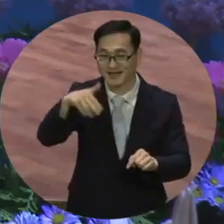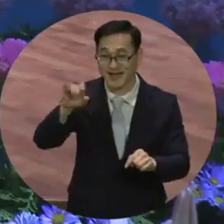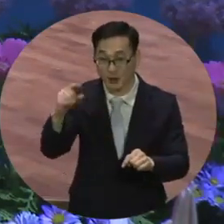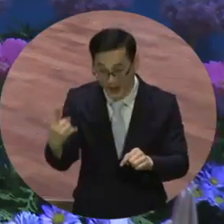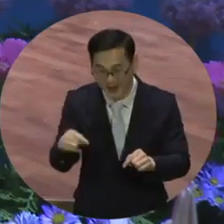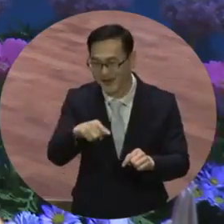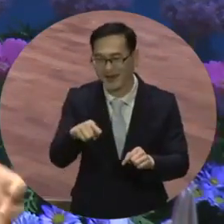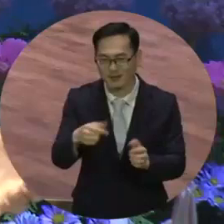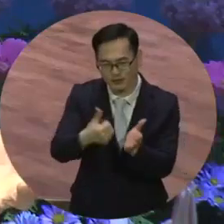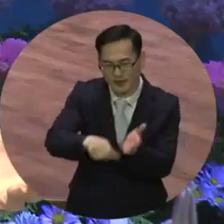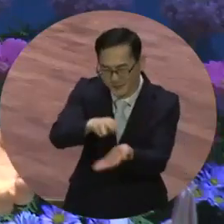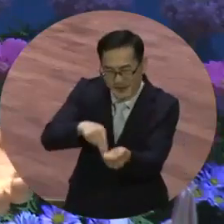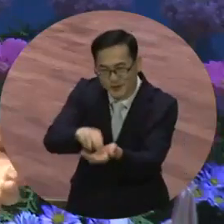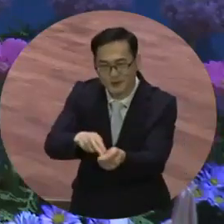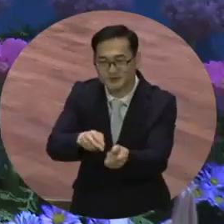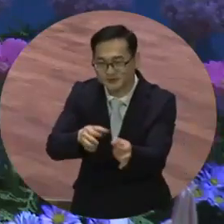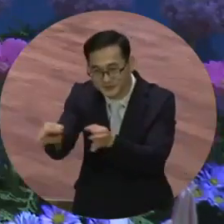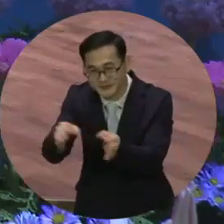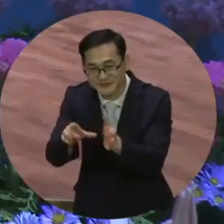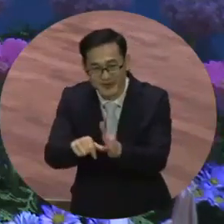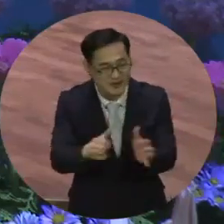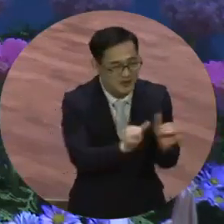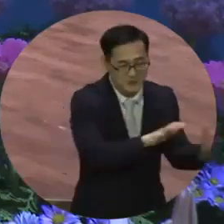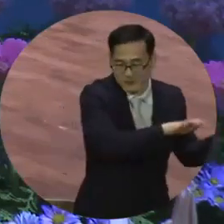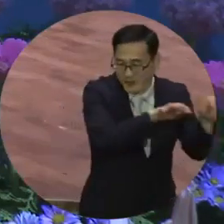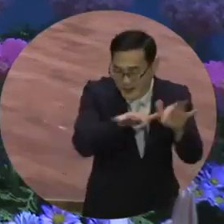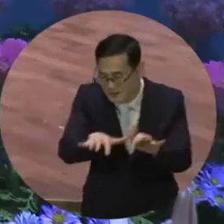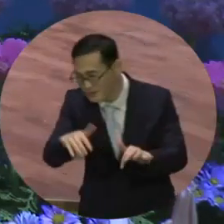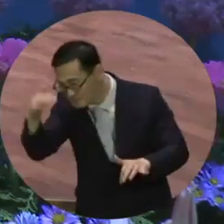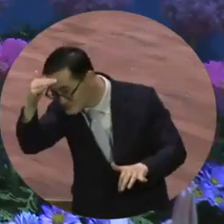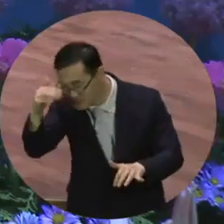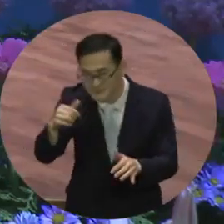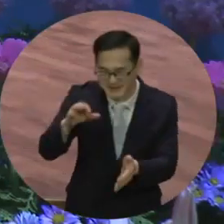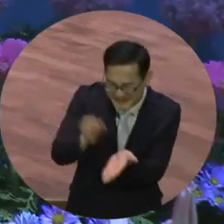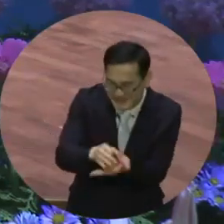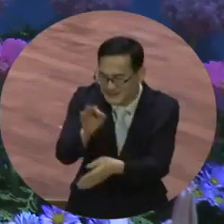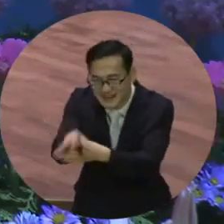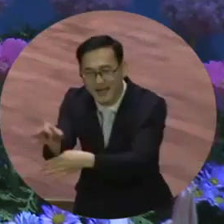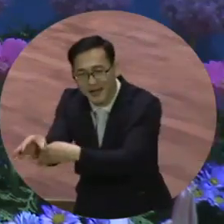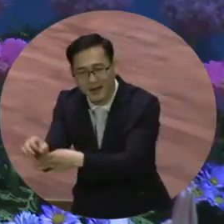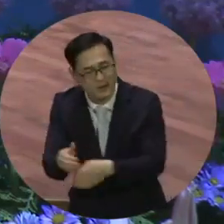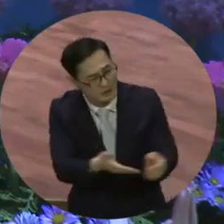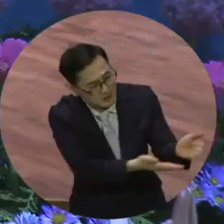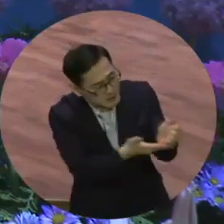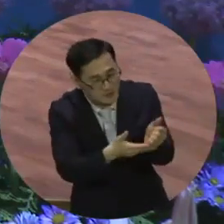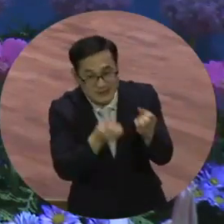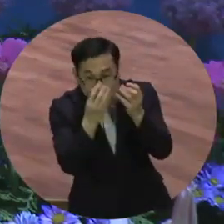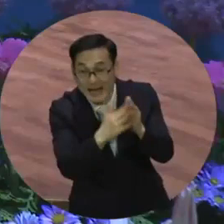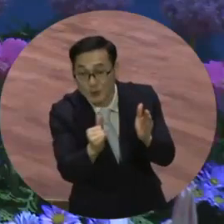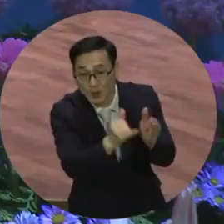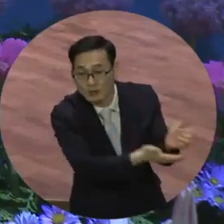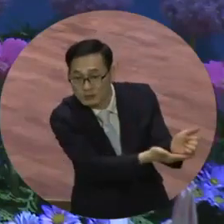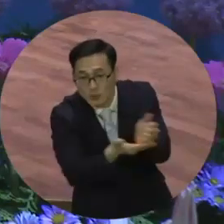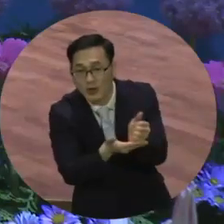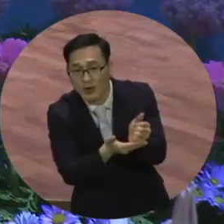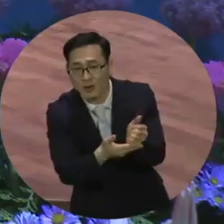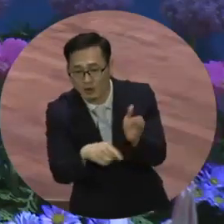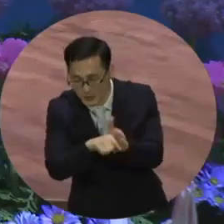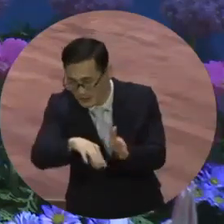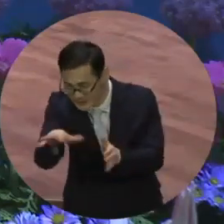즐길거리를 제공하는 의미도 되는 거예요. 자, 여러분이 교회가 진행하는 모든